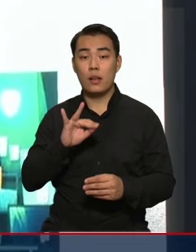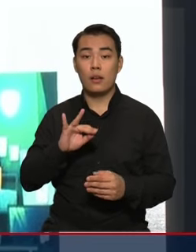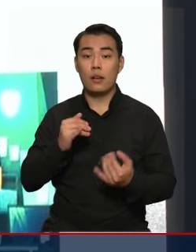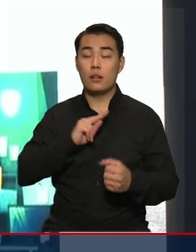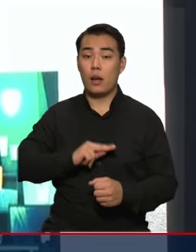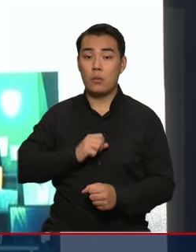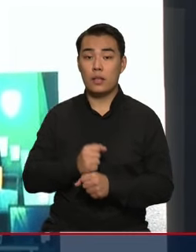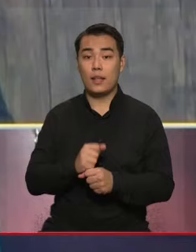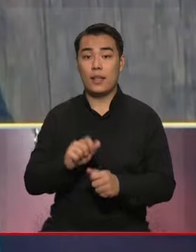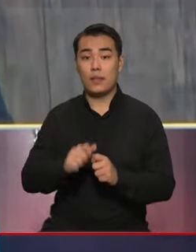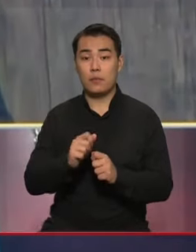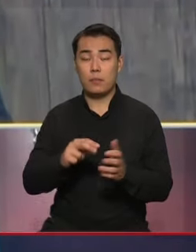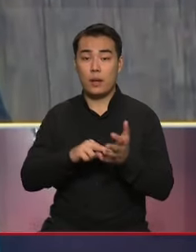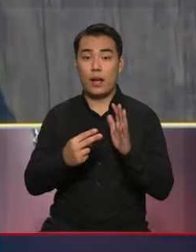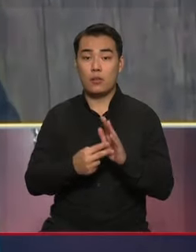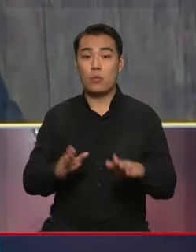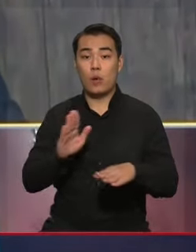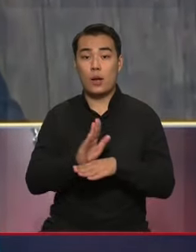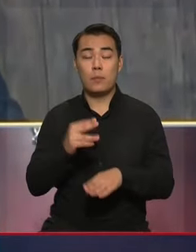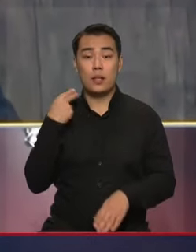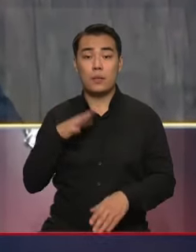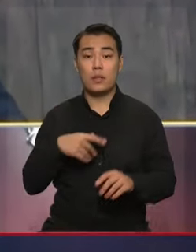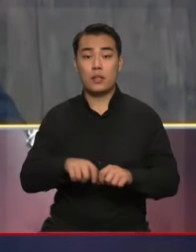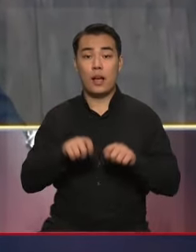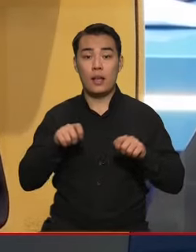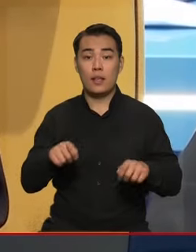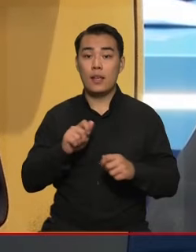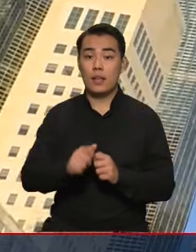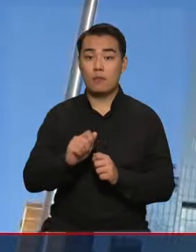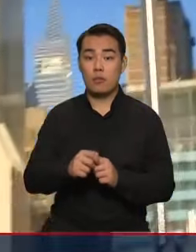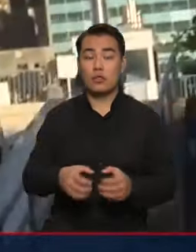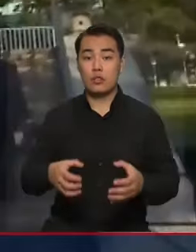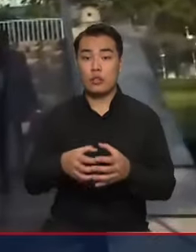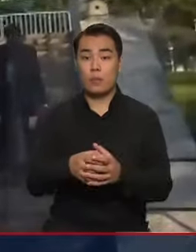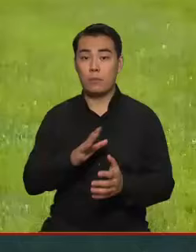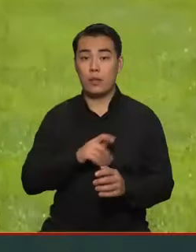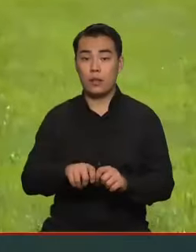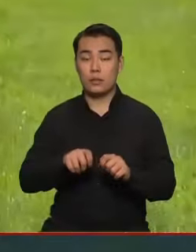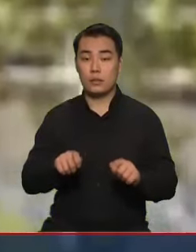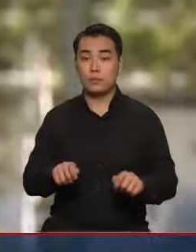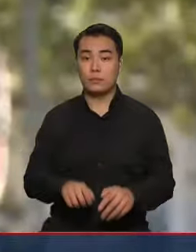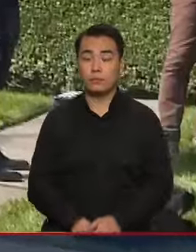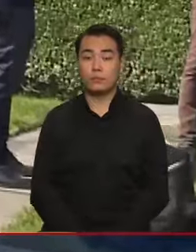реализации инвестпроектов указом президента был создан инвестиционный штаб.